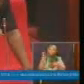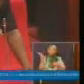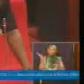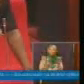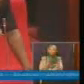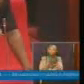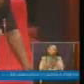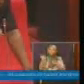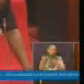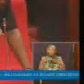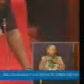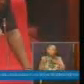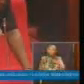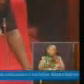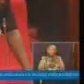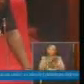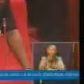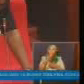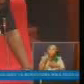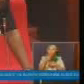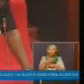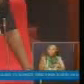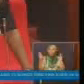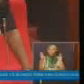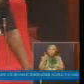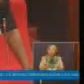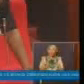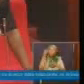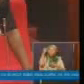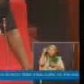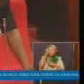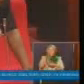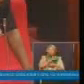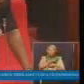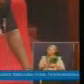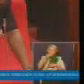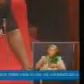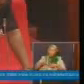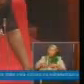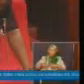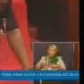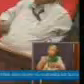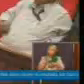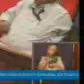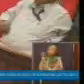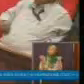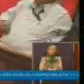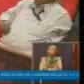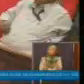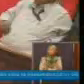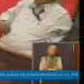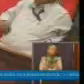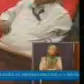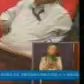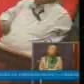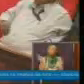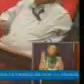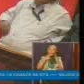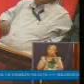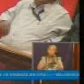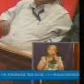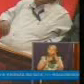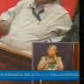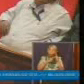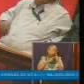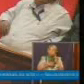Rais. Tumekuja kwenye kutunga kanuni. Watanzania watakumbuka kwenye ripoti kinzani tulivyobishana